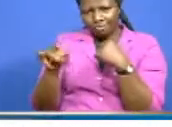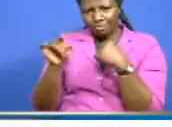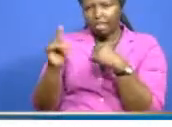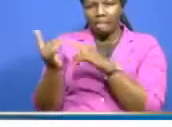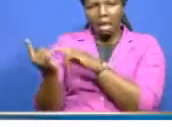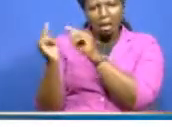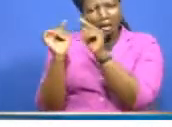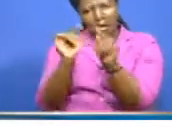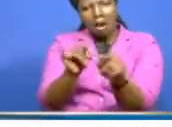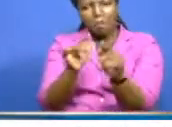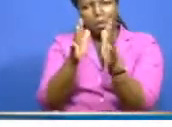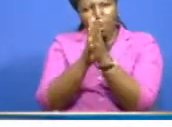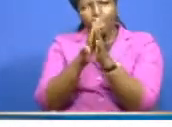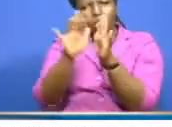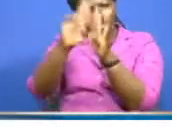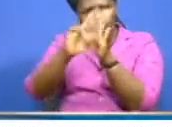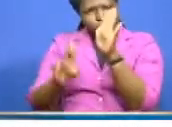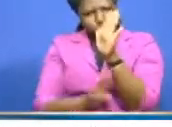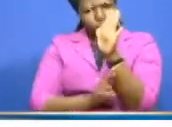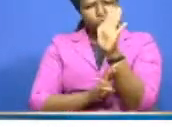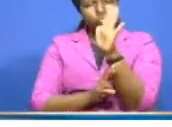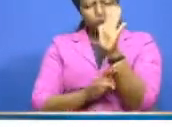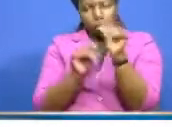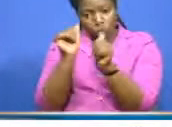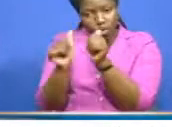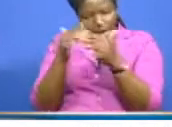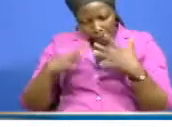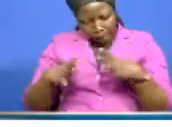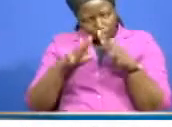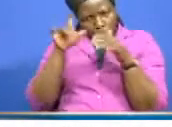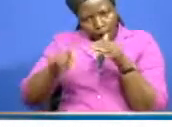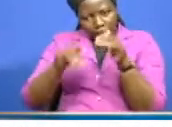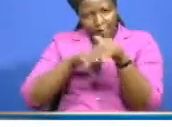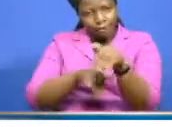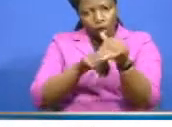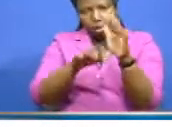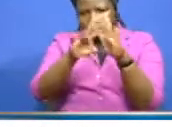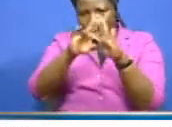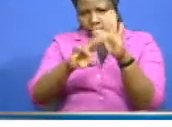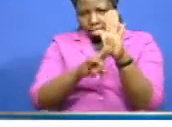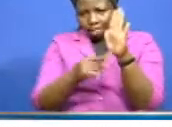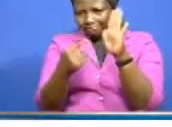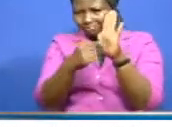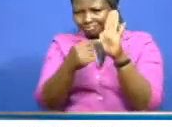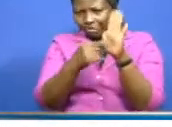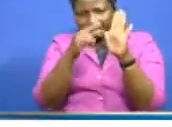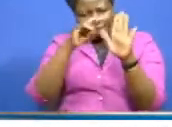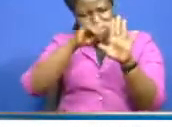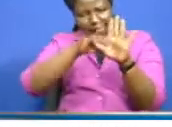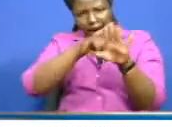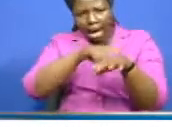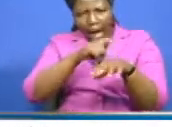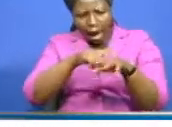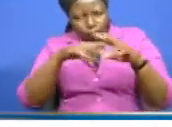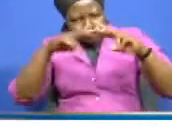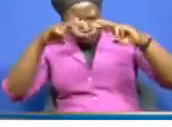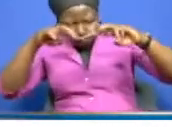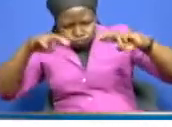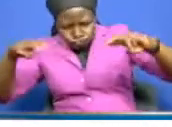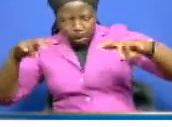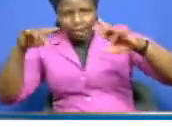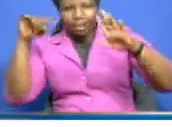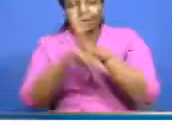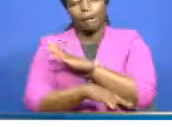wanakuja na kanuni za kufuatwa, ambazo kanuni hizo tukiziangalia kwa kina